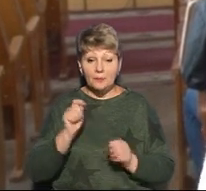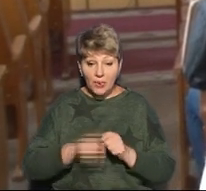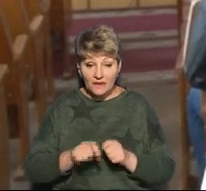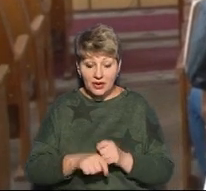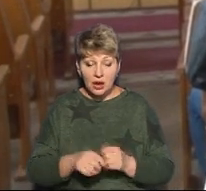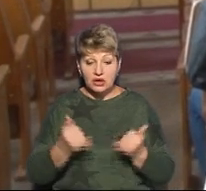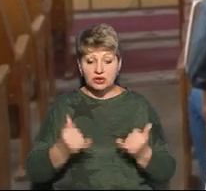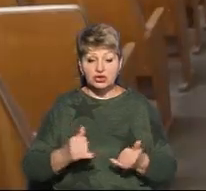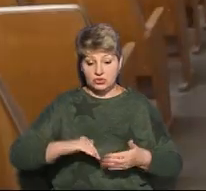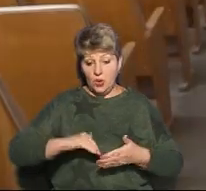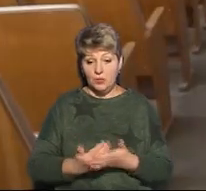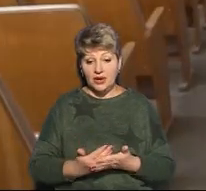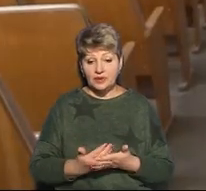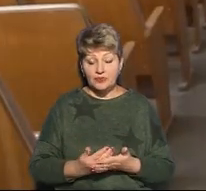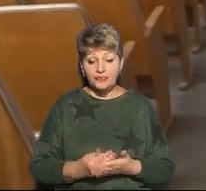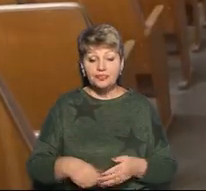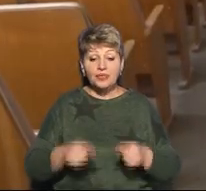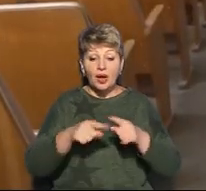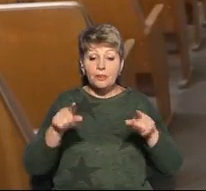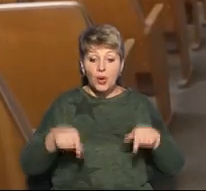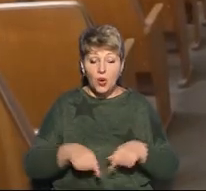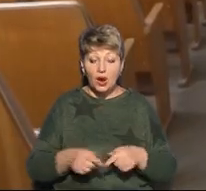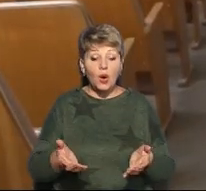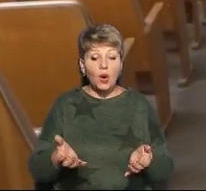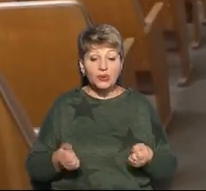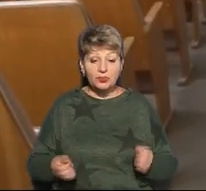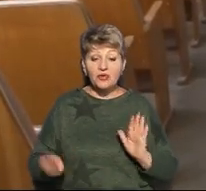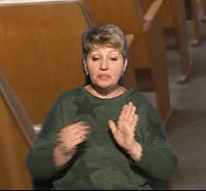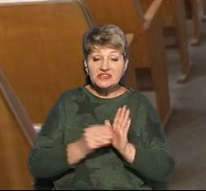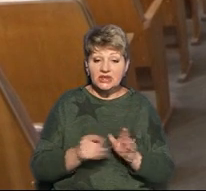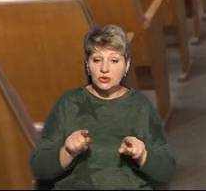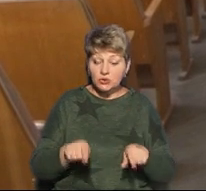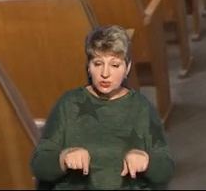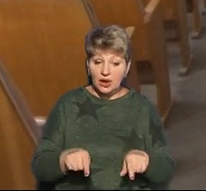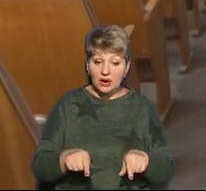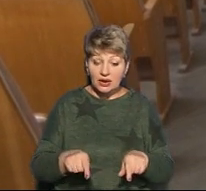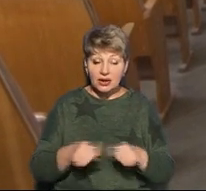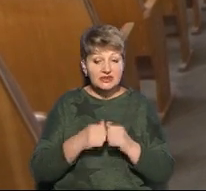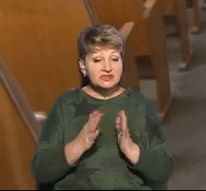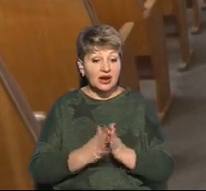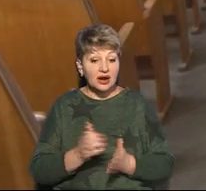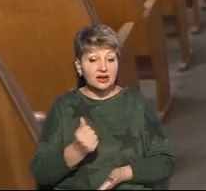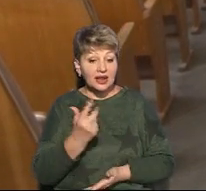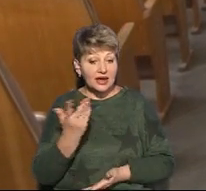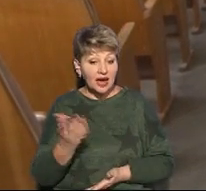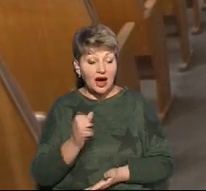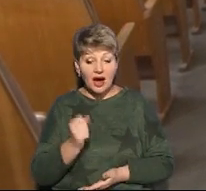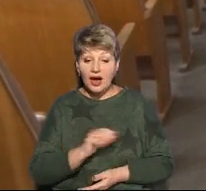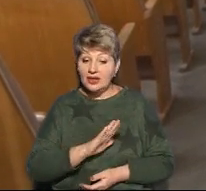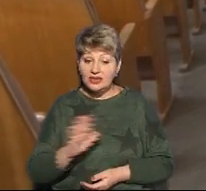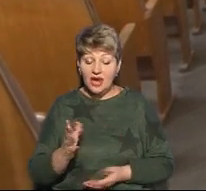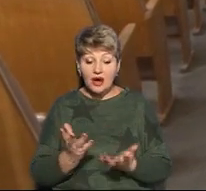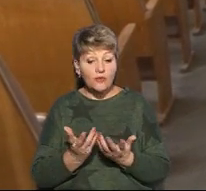зараз виясняємо, чому. Бюлетнів отриманих вони вписали туди загальну кількість, а